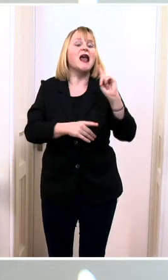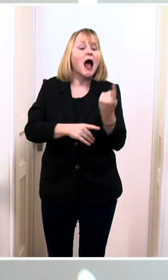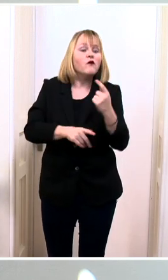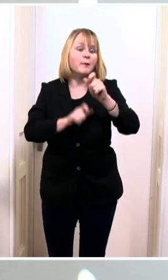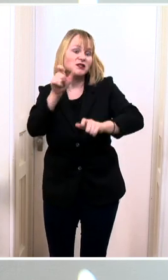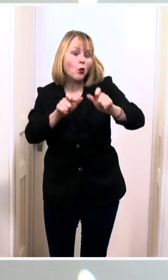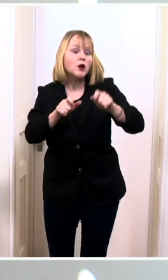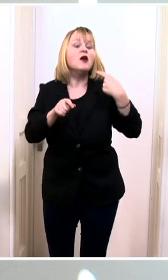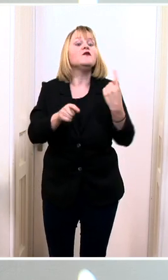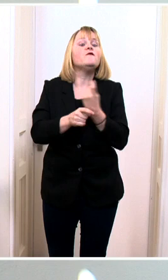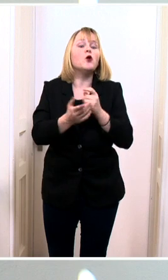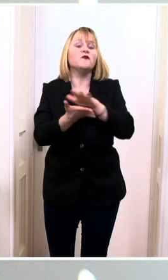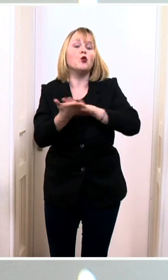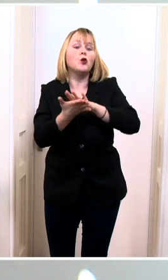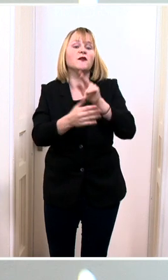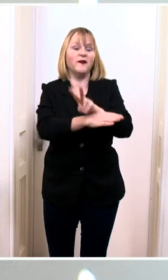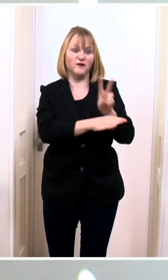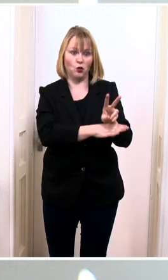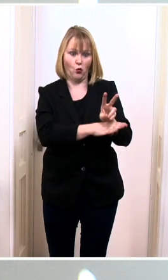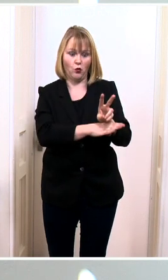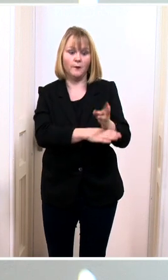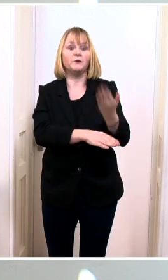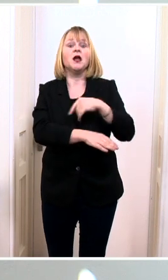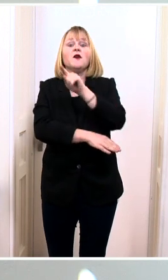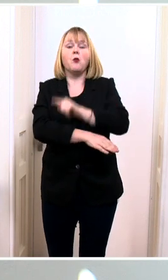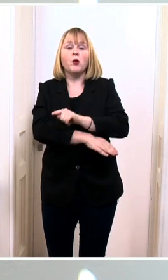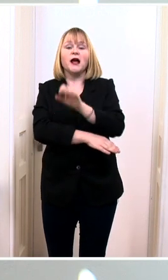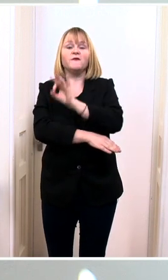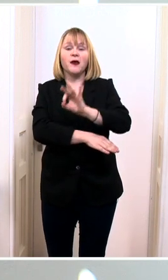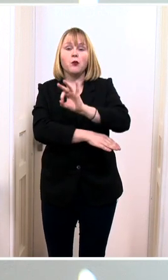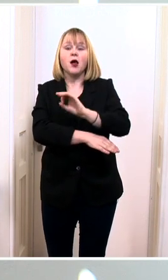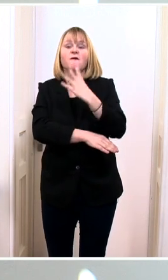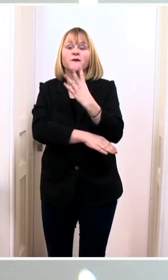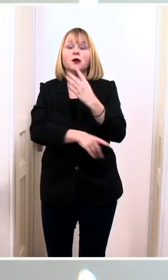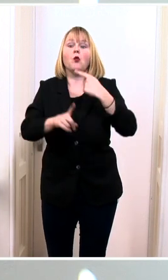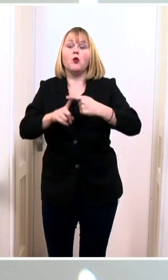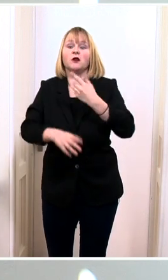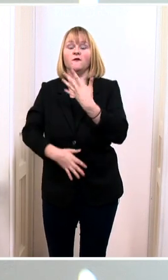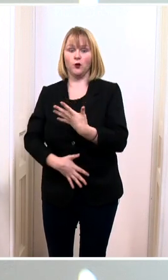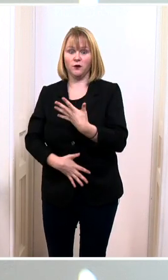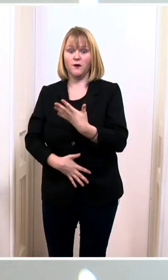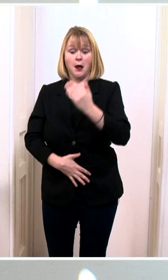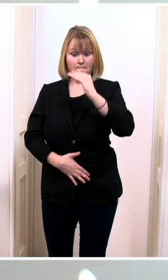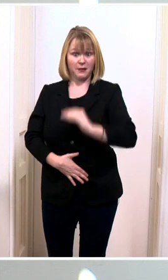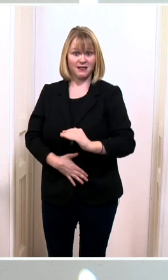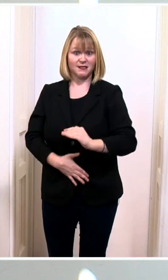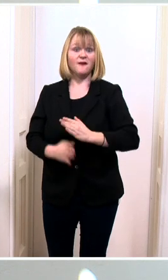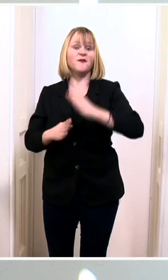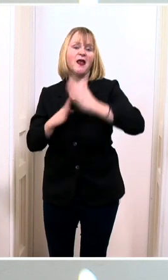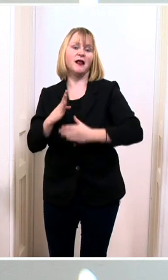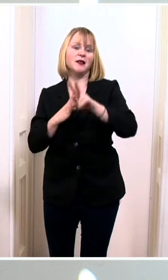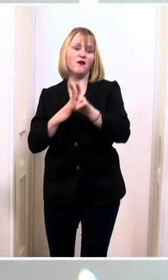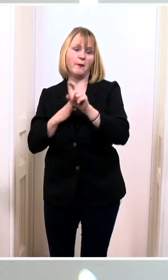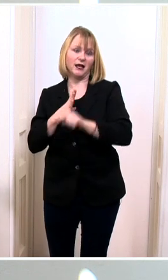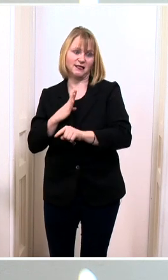Im Februar werden wir Punkt 4 und 5 abarbeiten bis Ende März. Ab